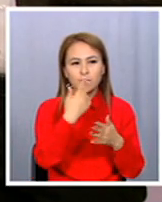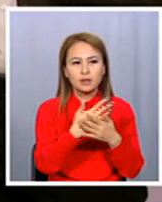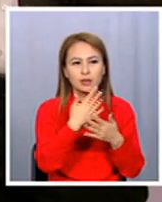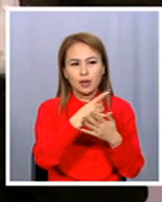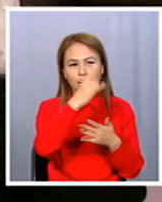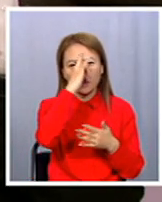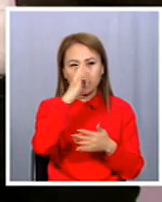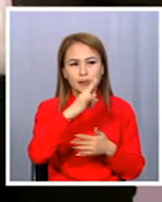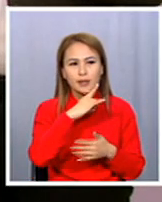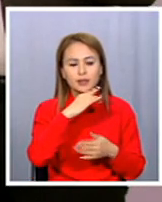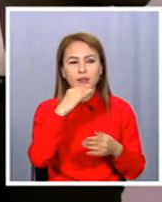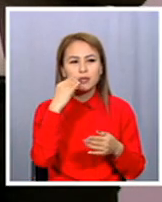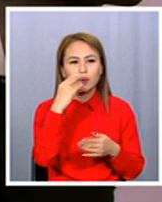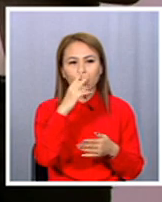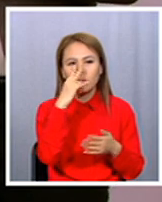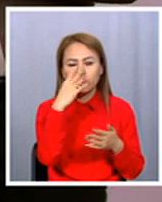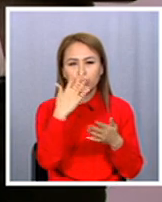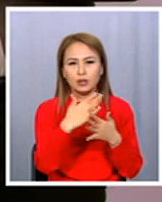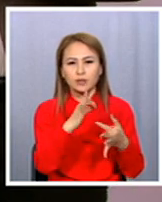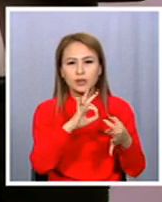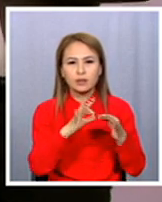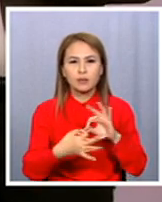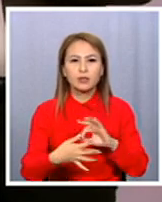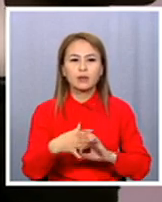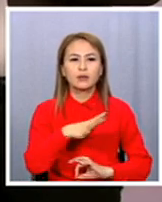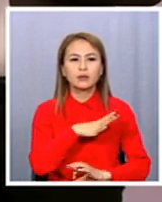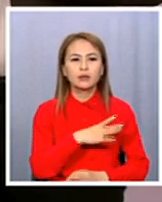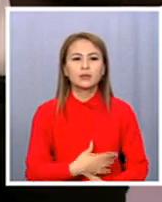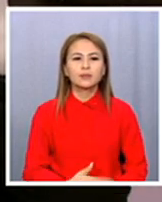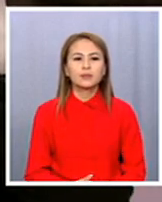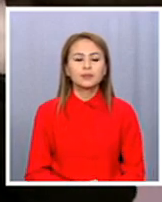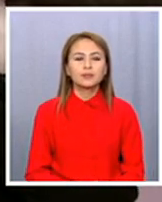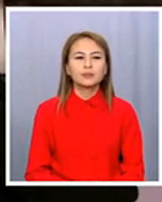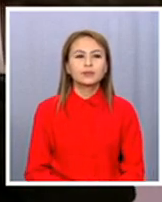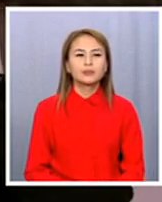бейнесі қазақы қасиеттерімен көркем сипатталған.